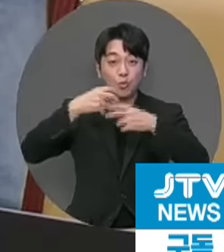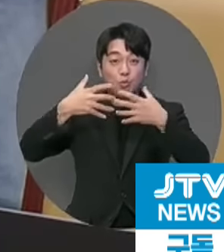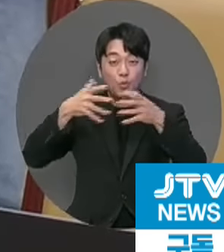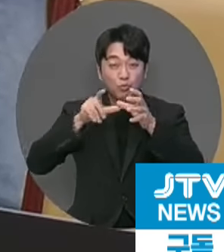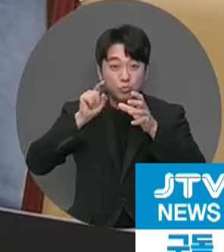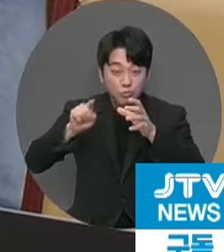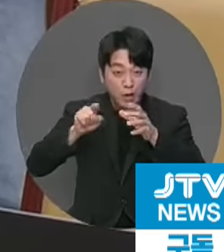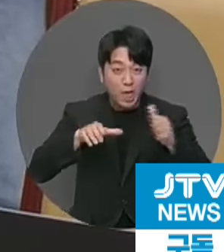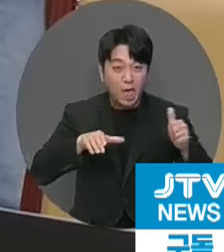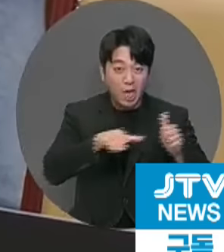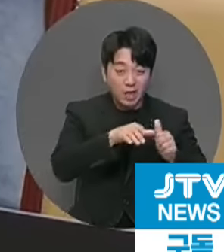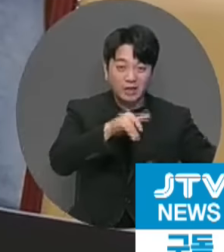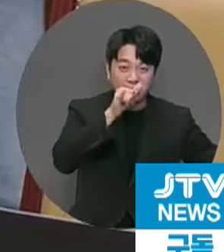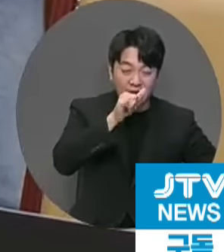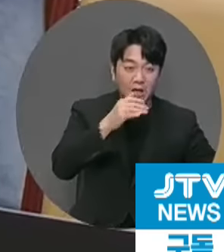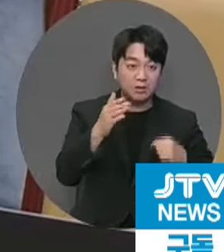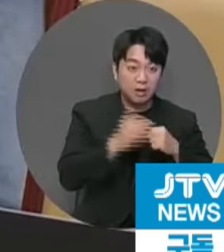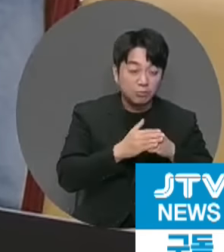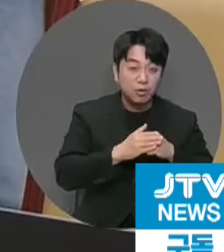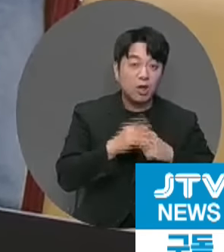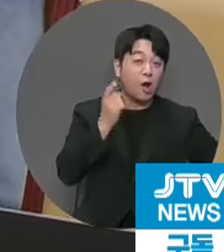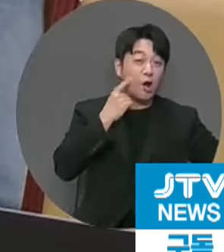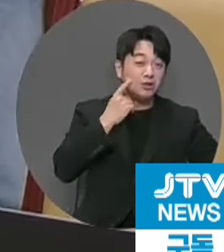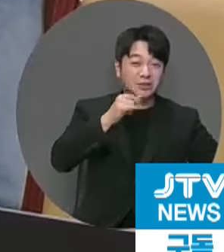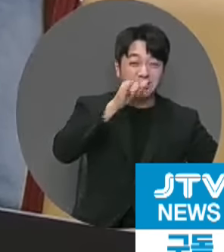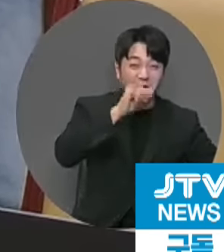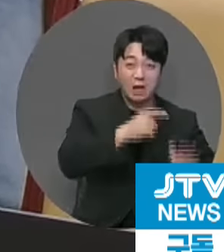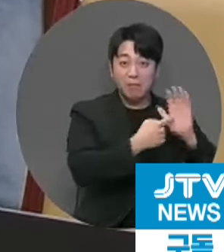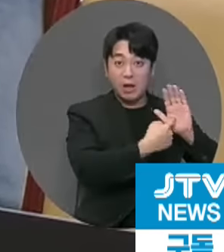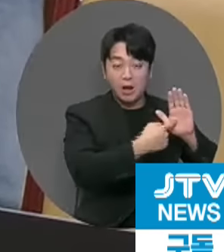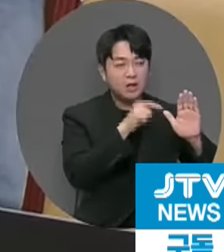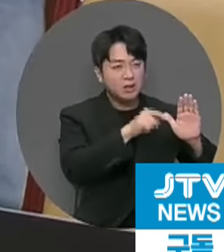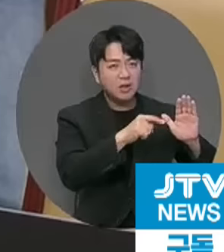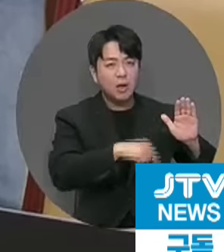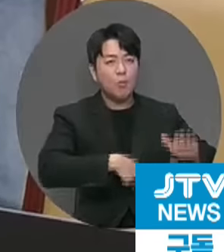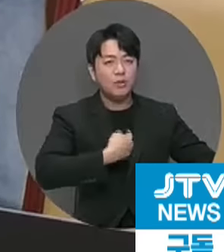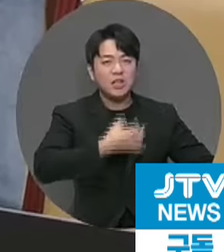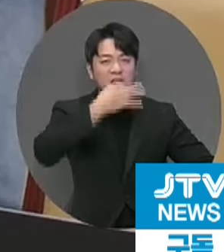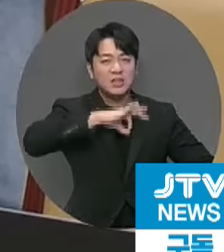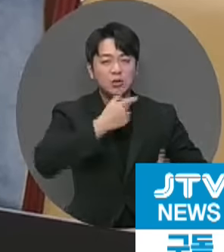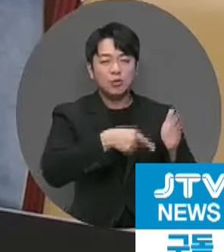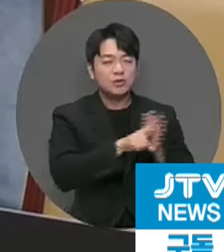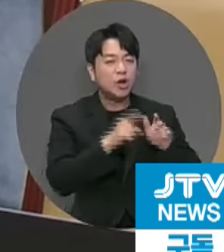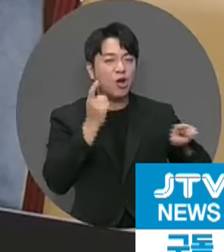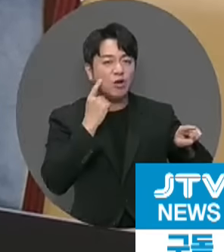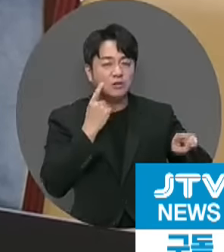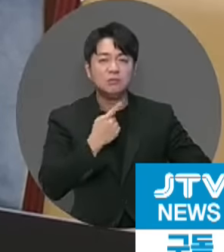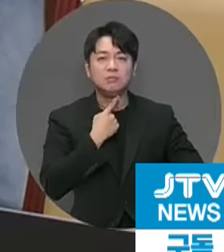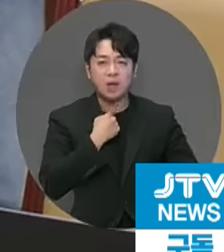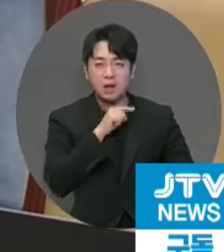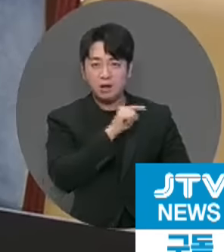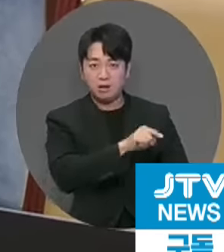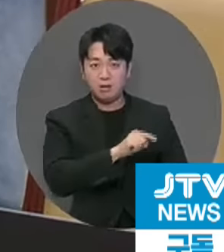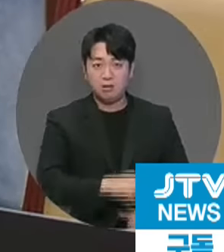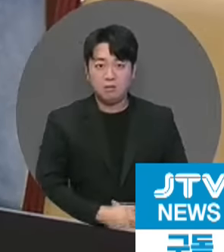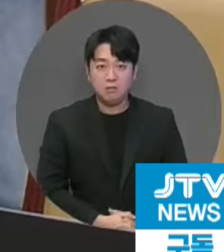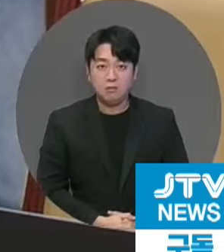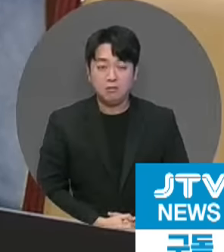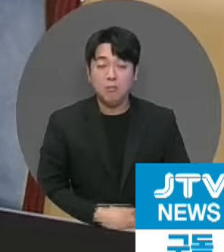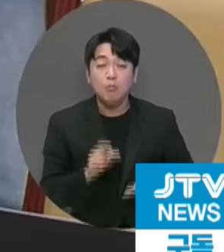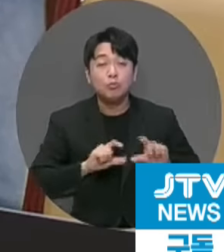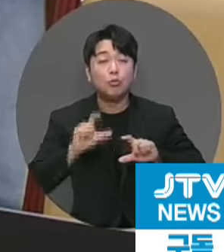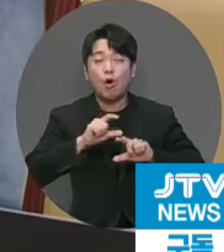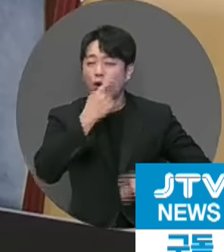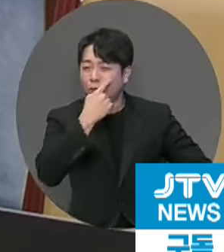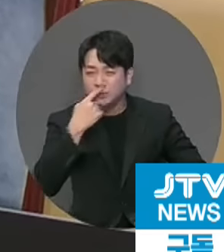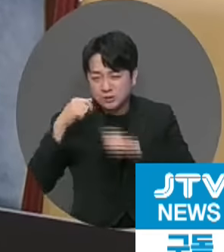하는 게 거짓말한 거예요. 본인이 착각하고 본인에게 유리한 말을 다 걷어들였잖아요. 다 걷어들였는데 뭘 더 검증을 한다는